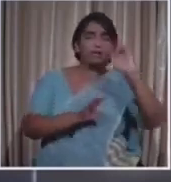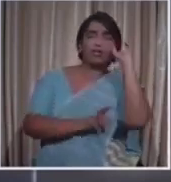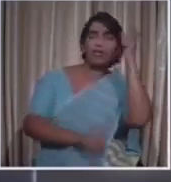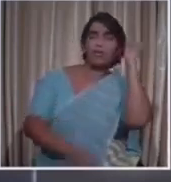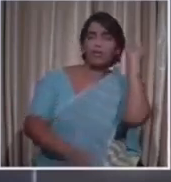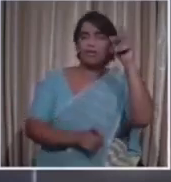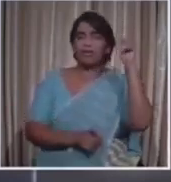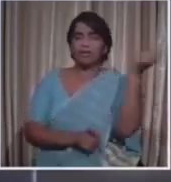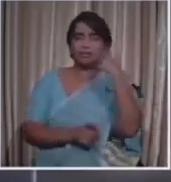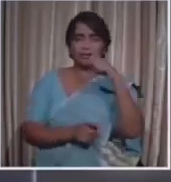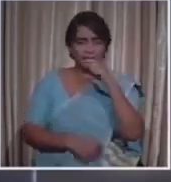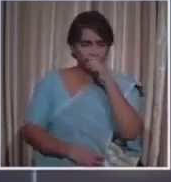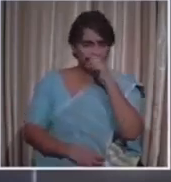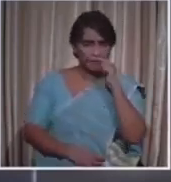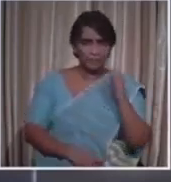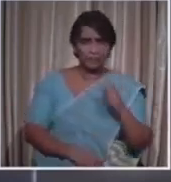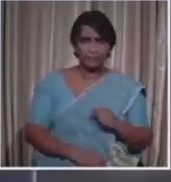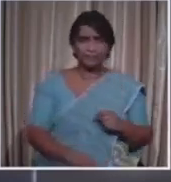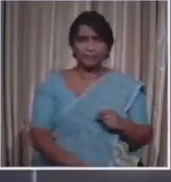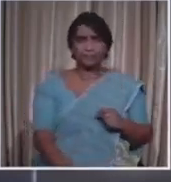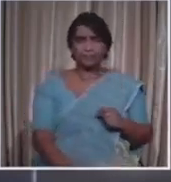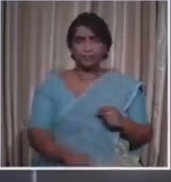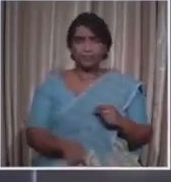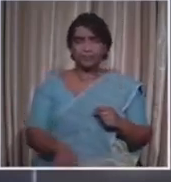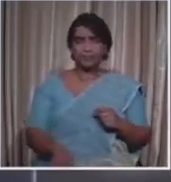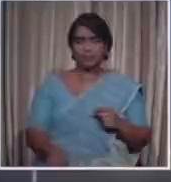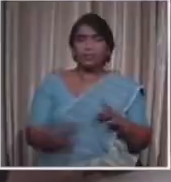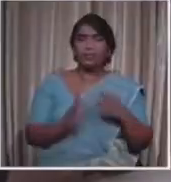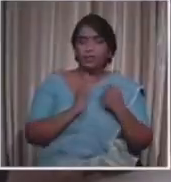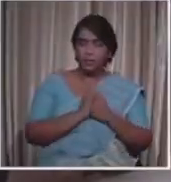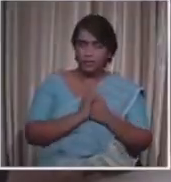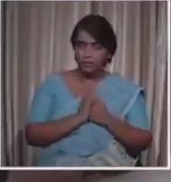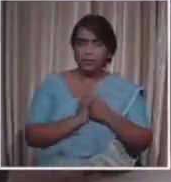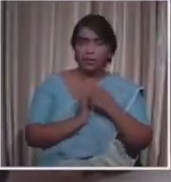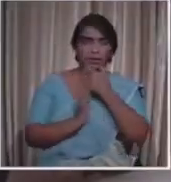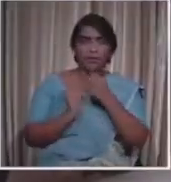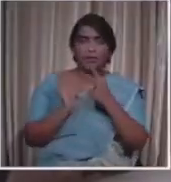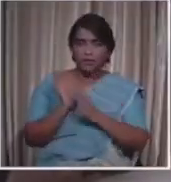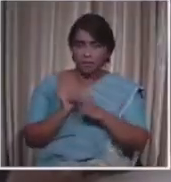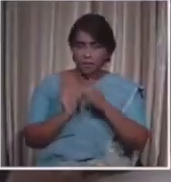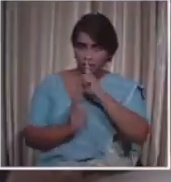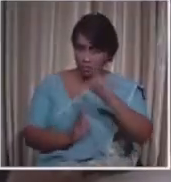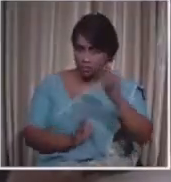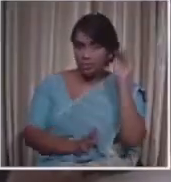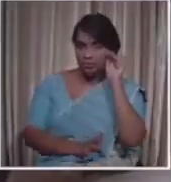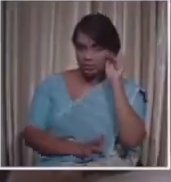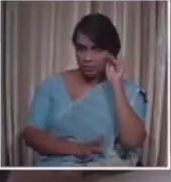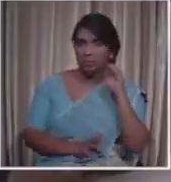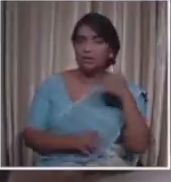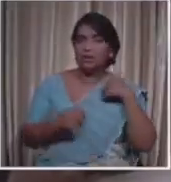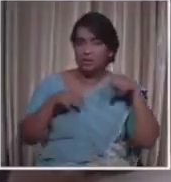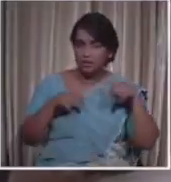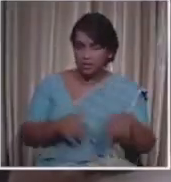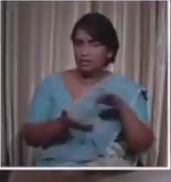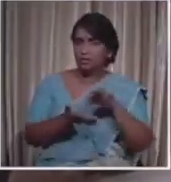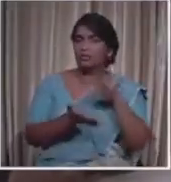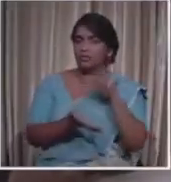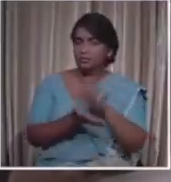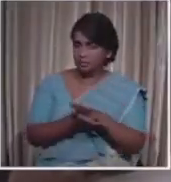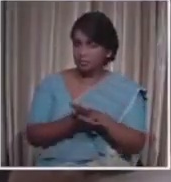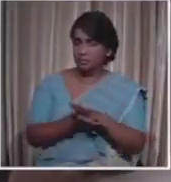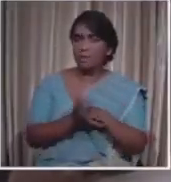මෙතන. ඒකතුමනි ගරු කතානායක, ගරු විමල් විරංස මන්ත්‍රීතුමාට සවන් දුන්නා ඔබතුමා. අපි අද යොදාගත්ත